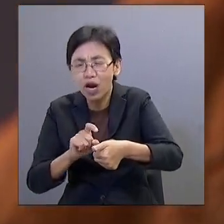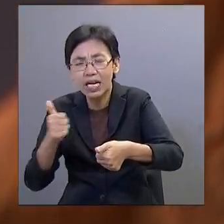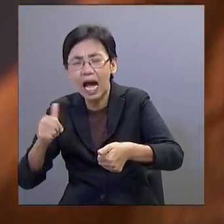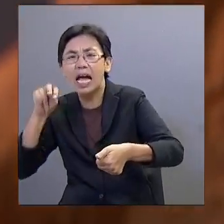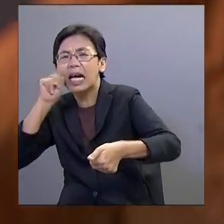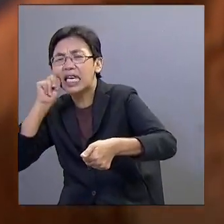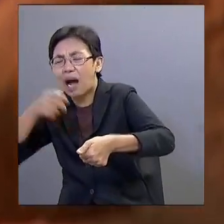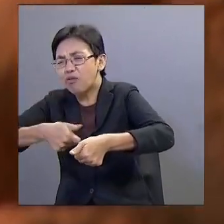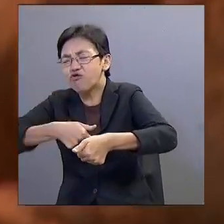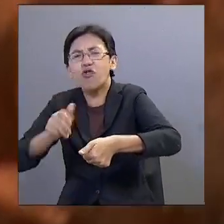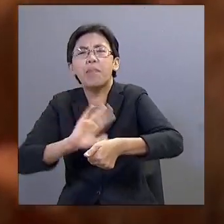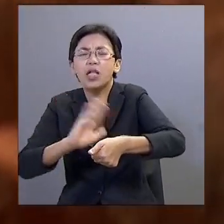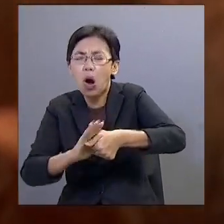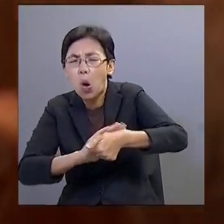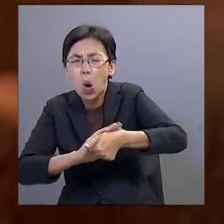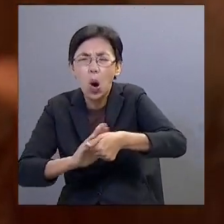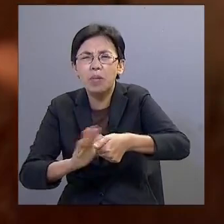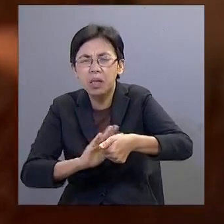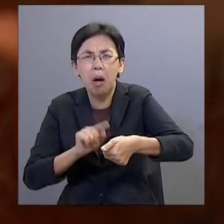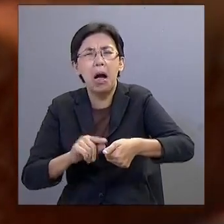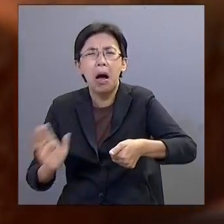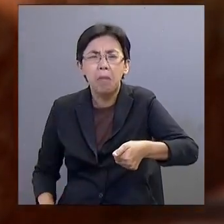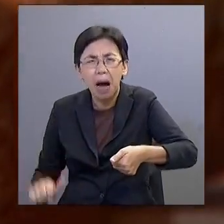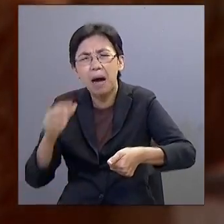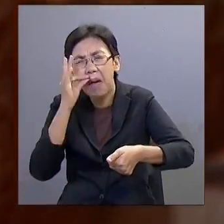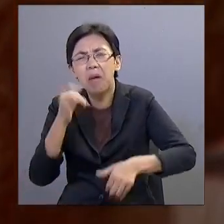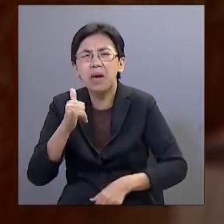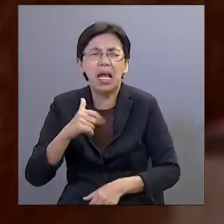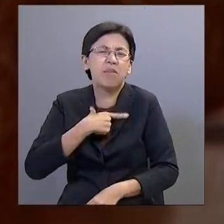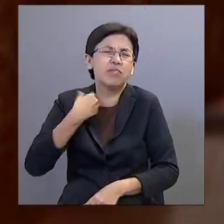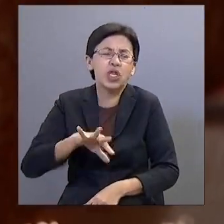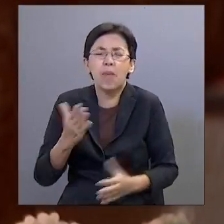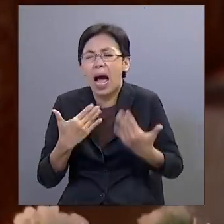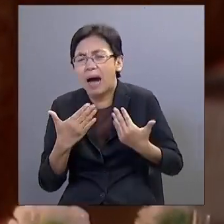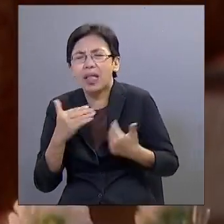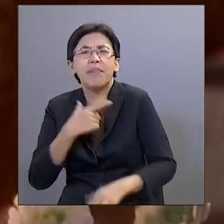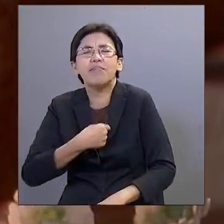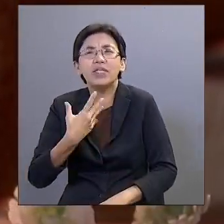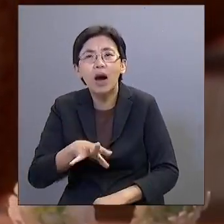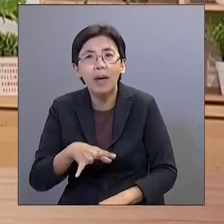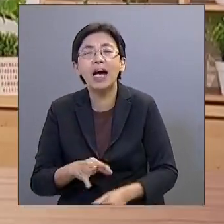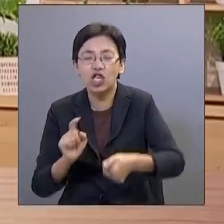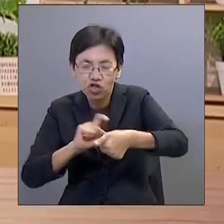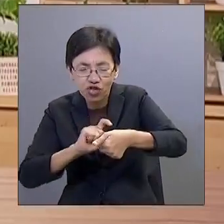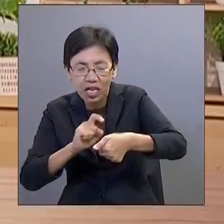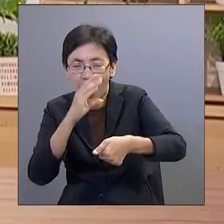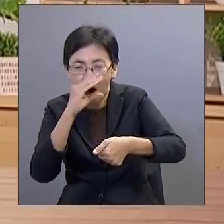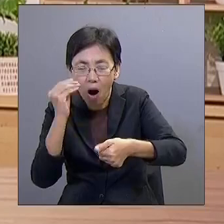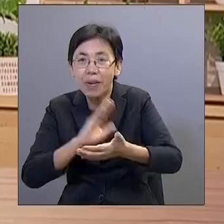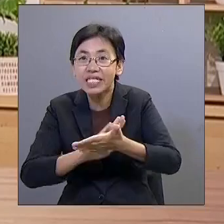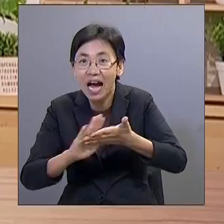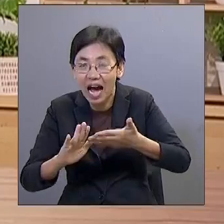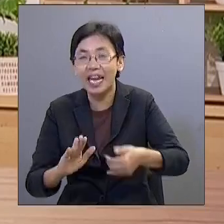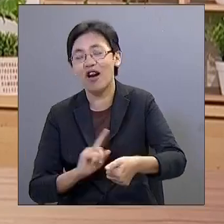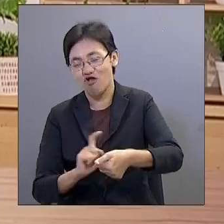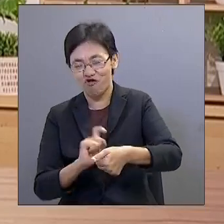าถ้าสัตว์เลี้ยงของคุณผู้ชมไม่ชอบอาบน้ำแต่ว่ามีกลิ่นที่แบบไม่ค่อยหอมและอยากให้มันสะอาดขึ้นสามารถนำสูตรนี้นะคะ